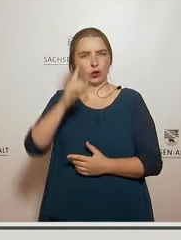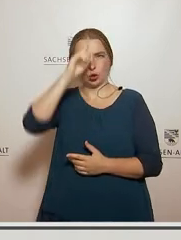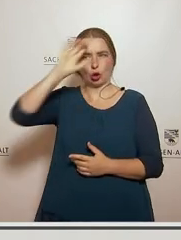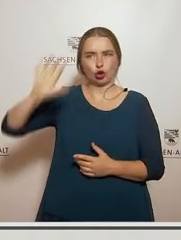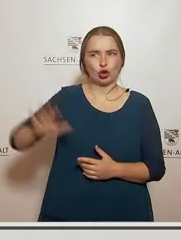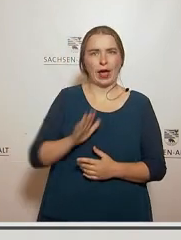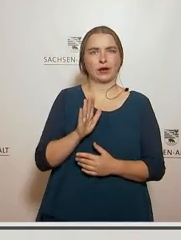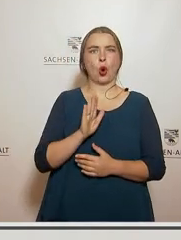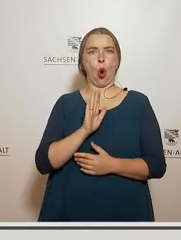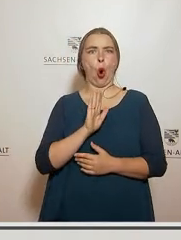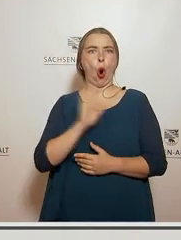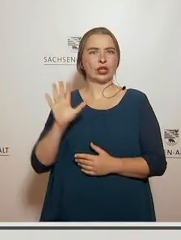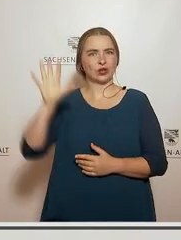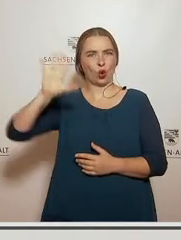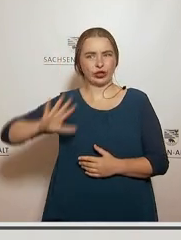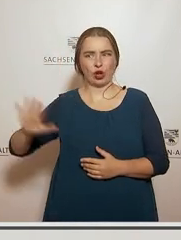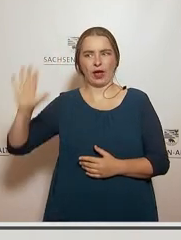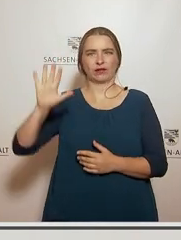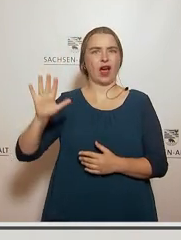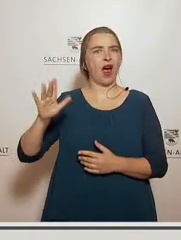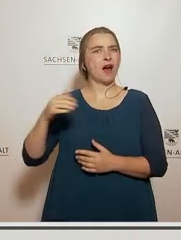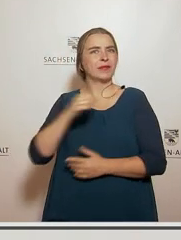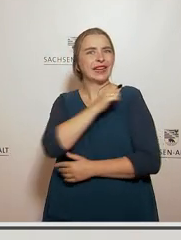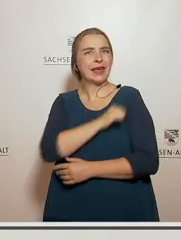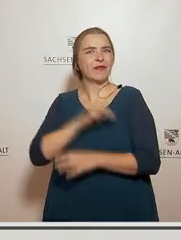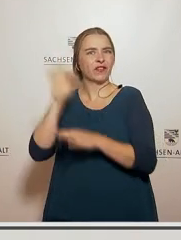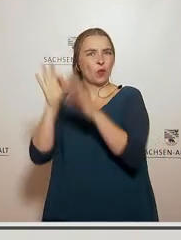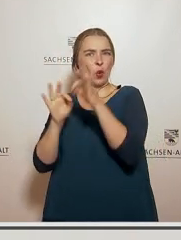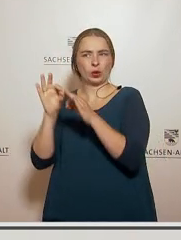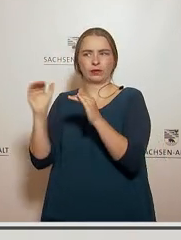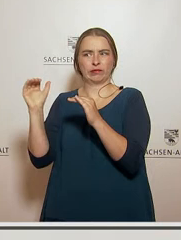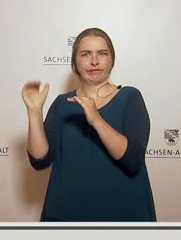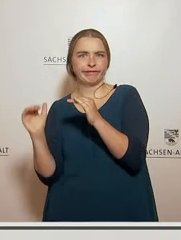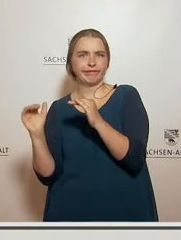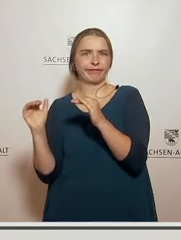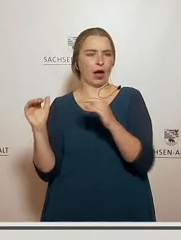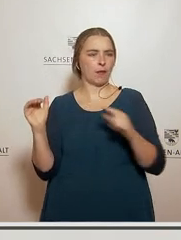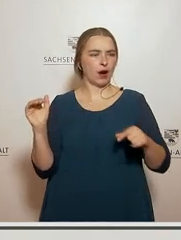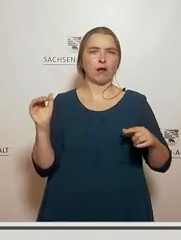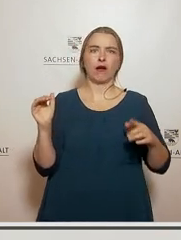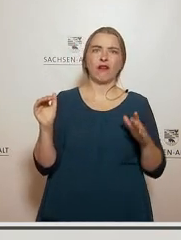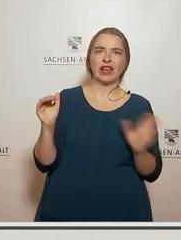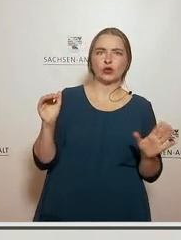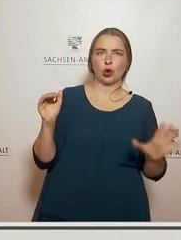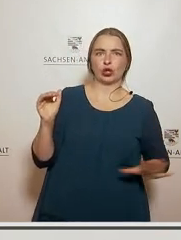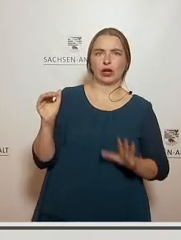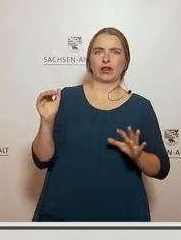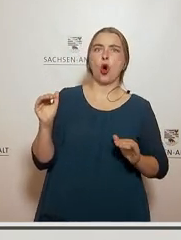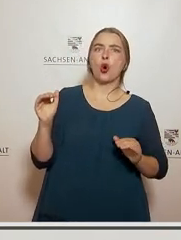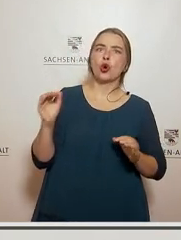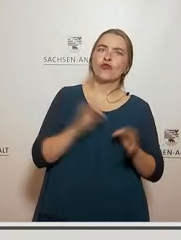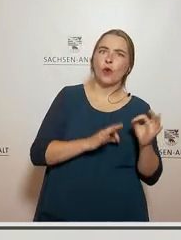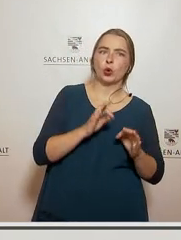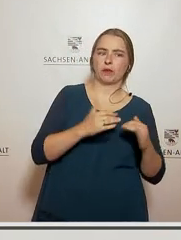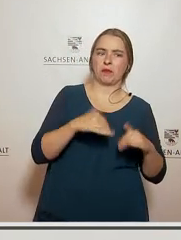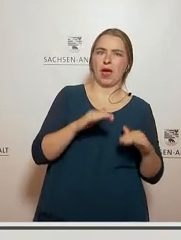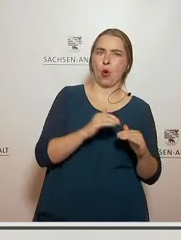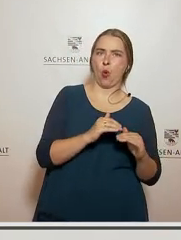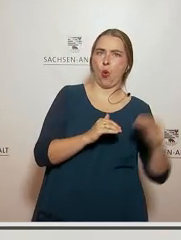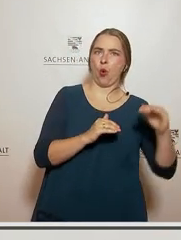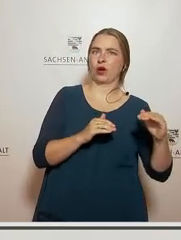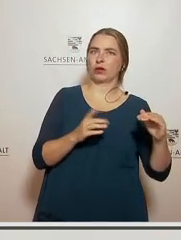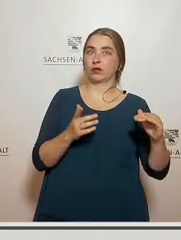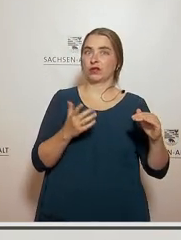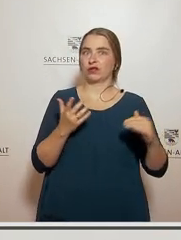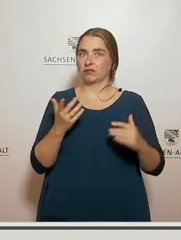höher sein wird als im Westen. Haben Sie sich und die Kollegen in den Nachbarländern vielleicht ein bisschen zu sehr auf die Impfbereitschaft verlassen?